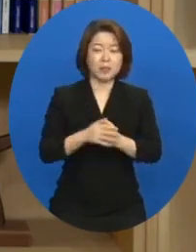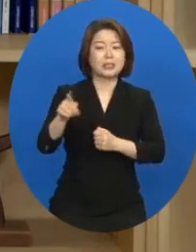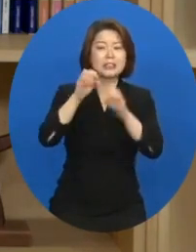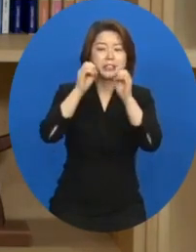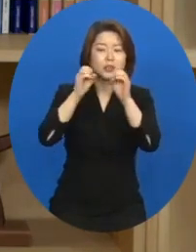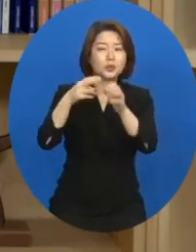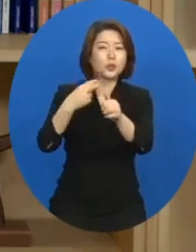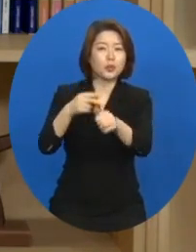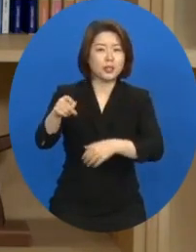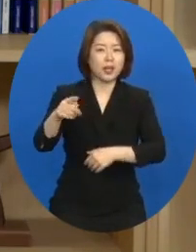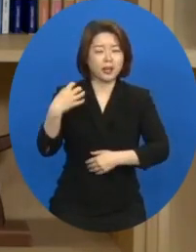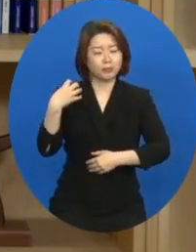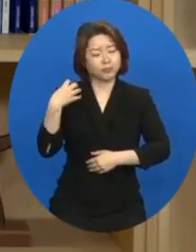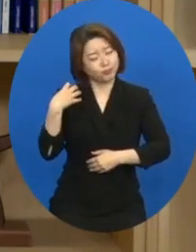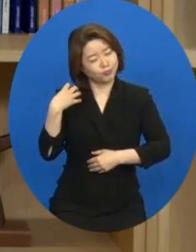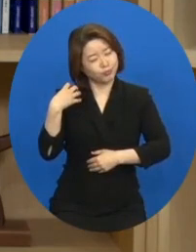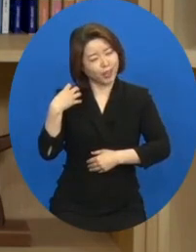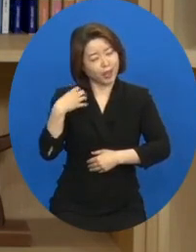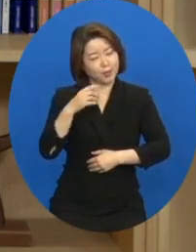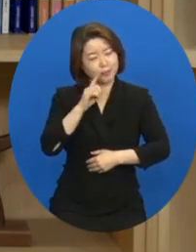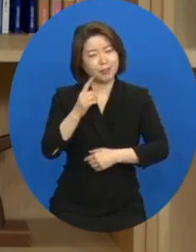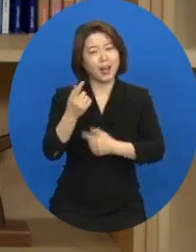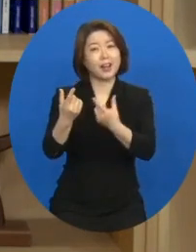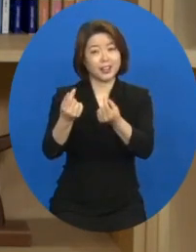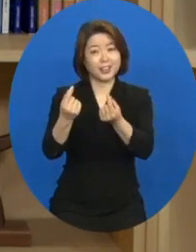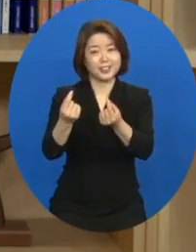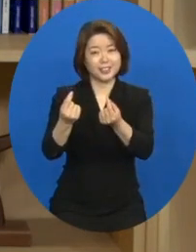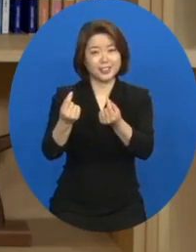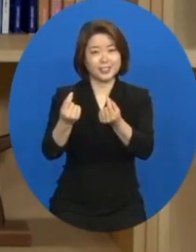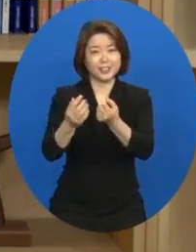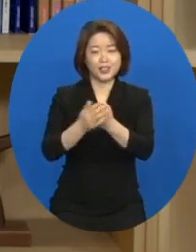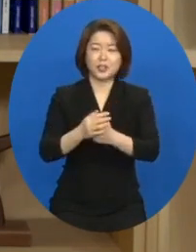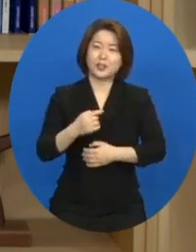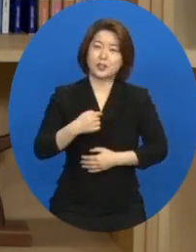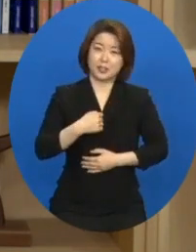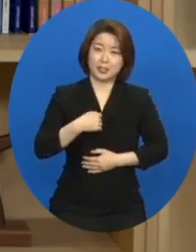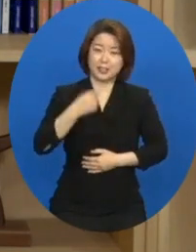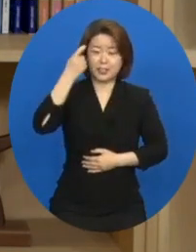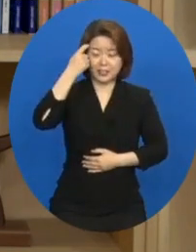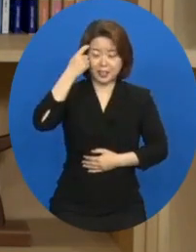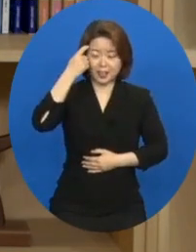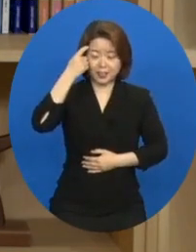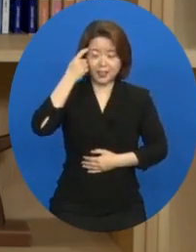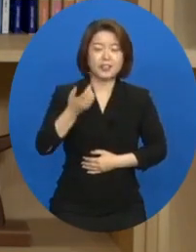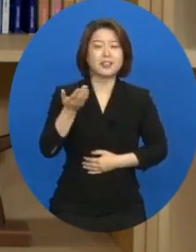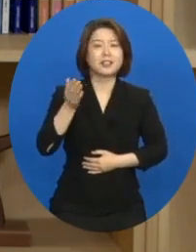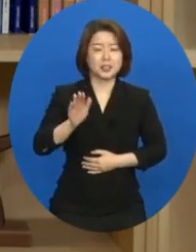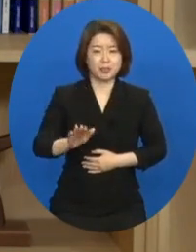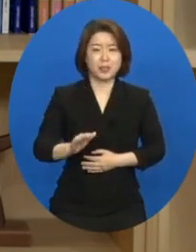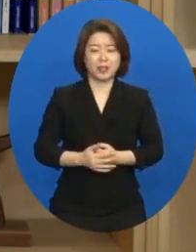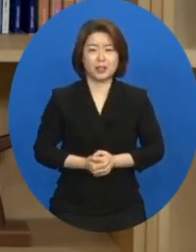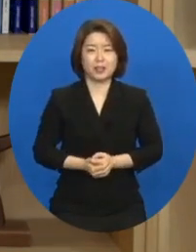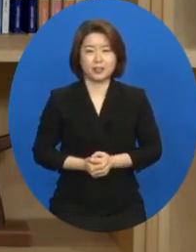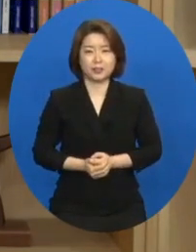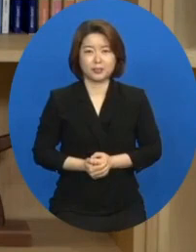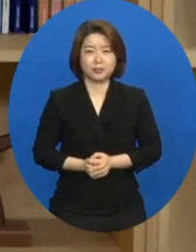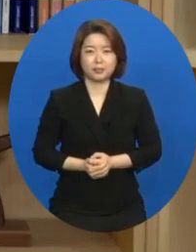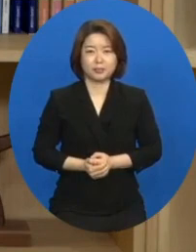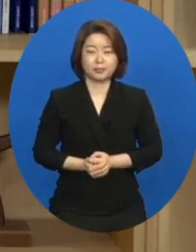너무 부담되는 말을 하지 않았나 그런 판단도 될 수도 있었습니다